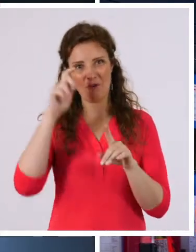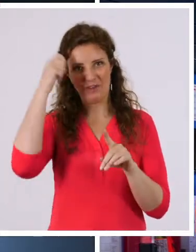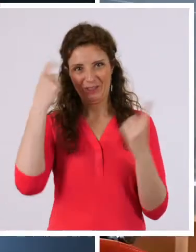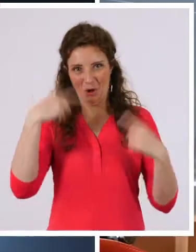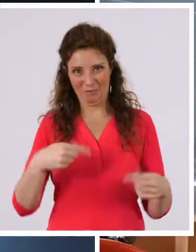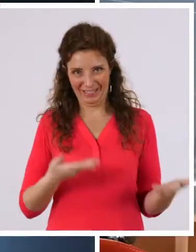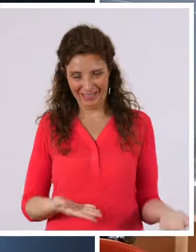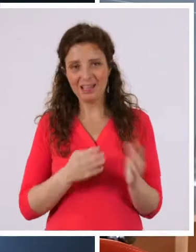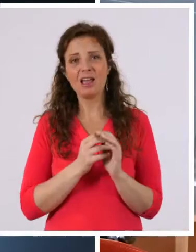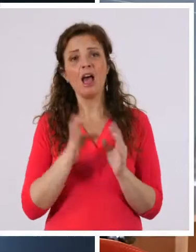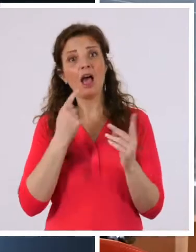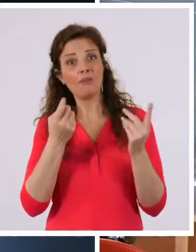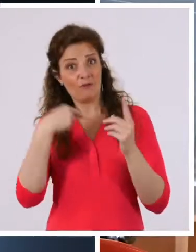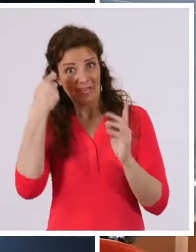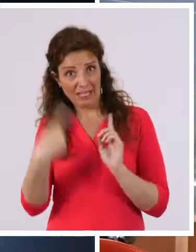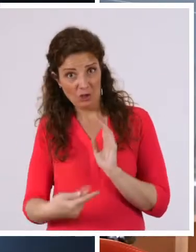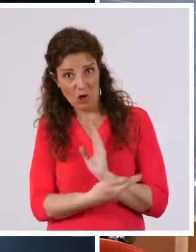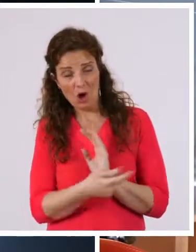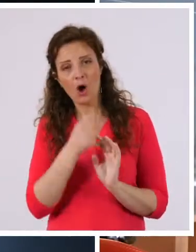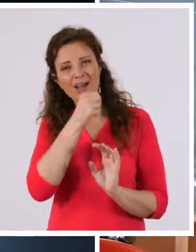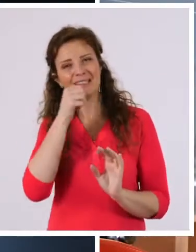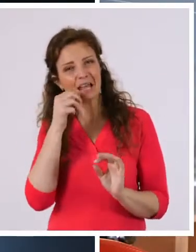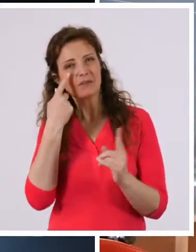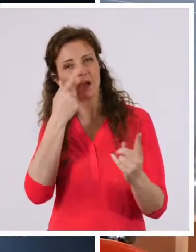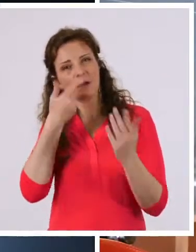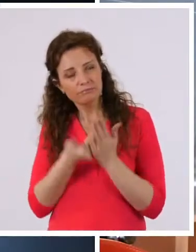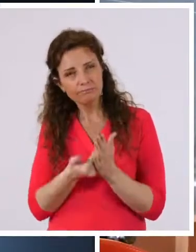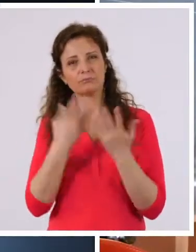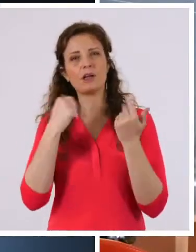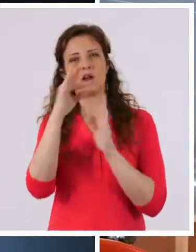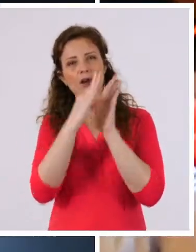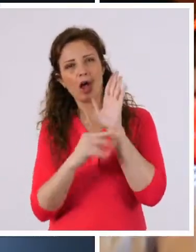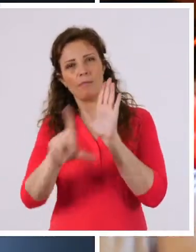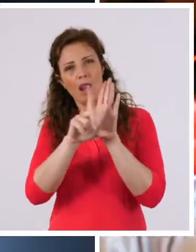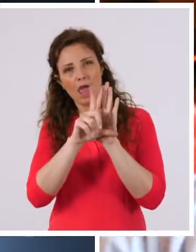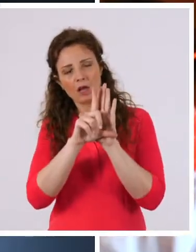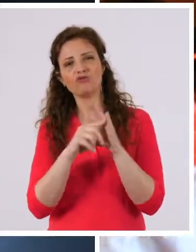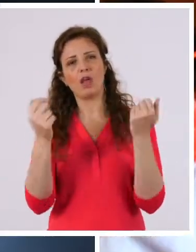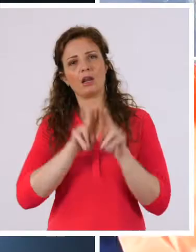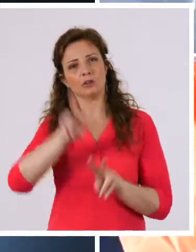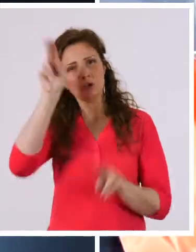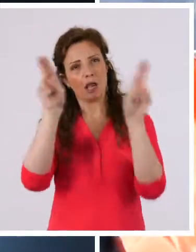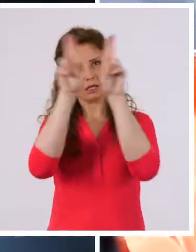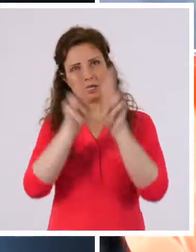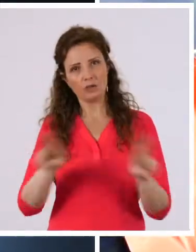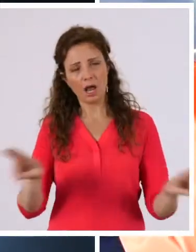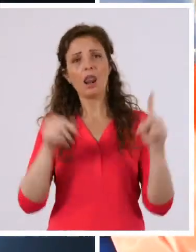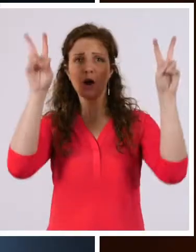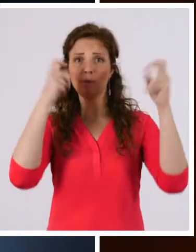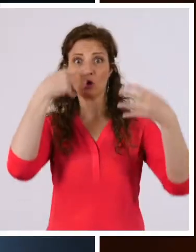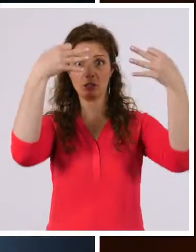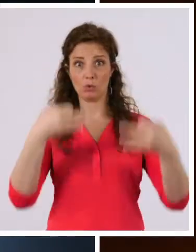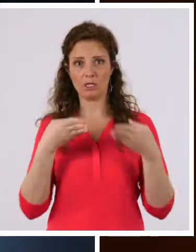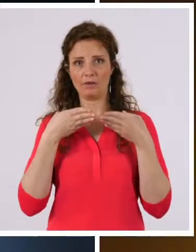filmato, realizzato per soddisfare quanto le leggi e la normativa nazionale ed internazionale prescrivono in tema di